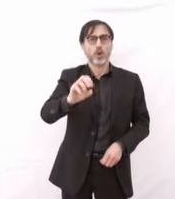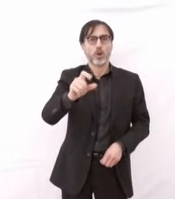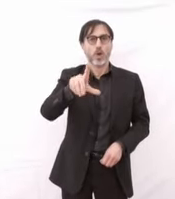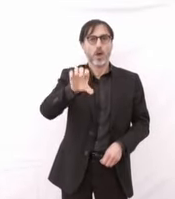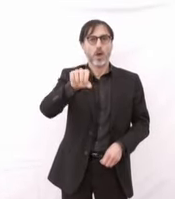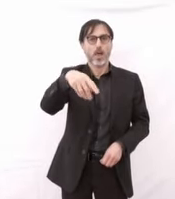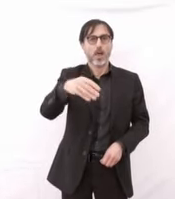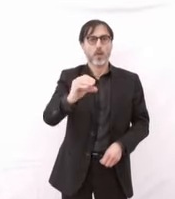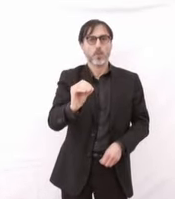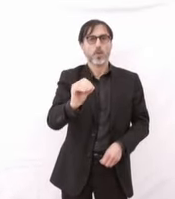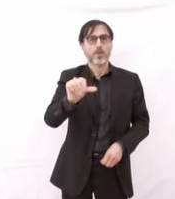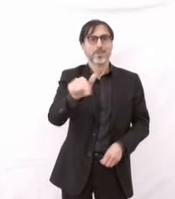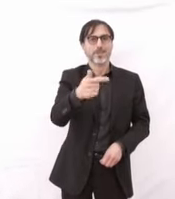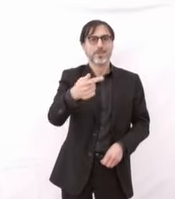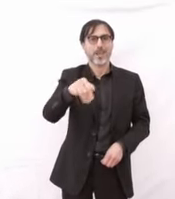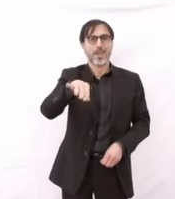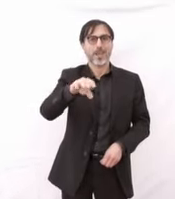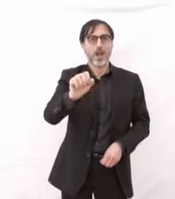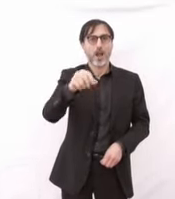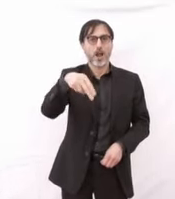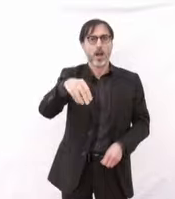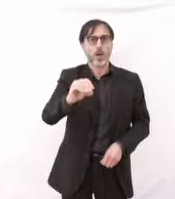Staiano, Mario Ferrillo,